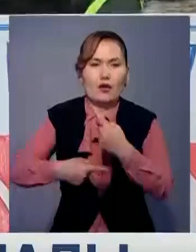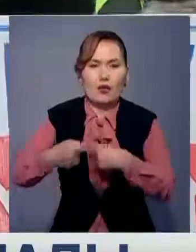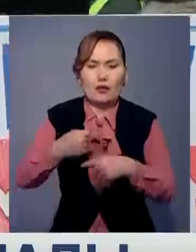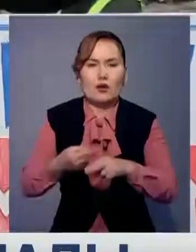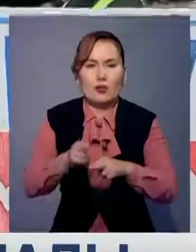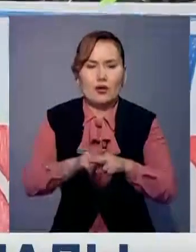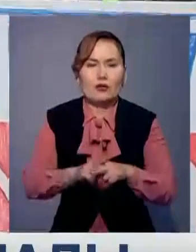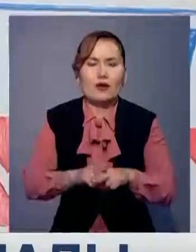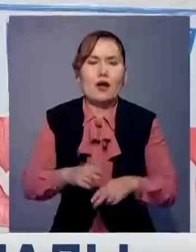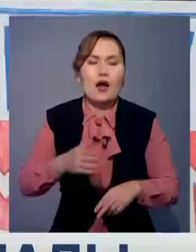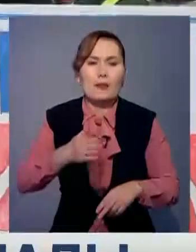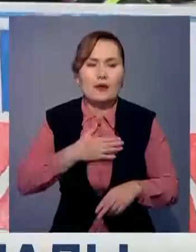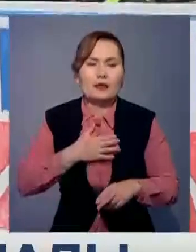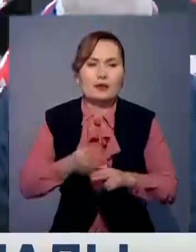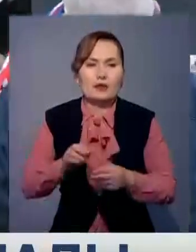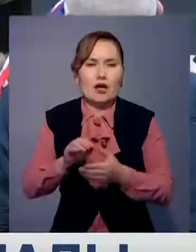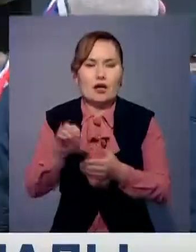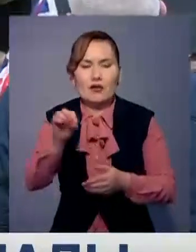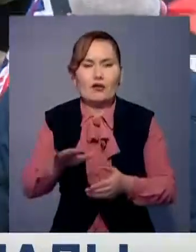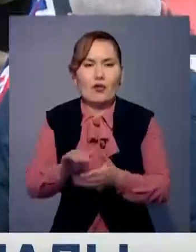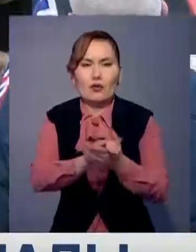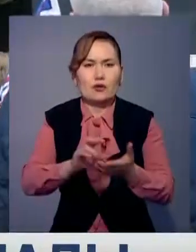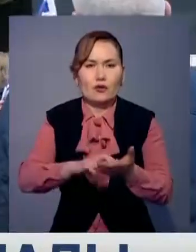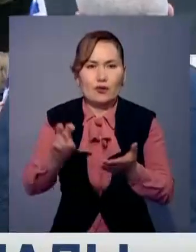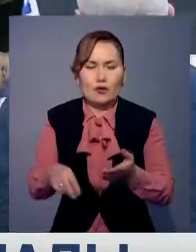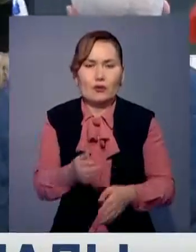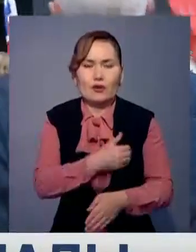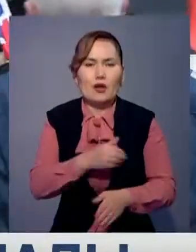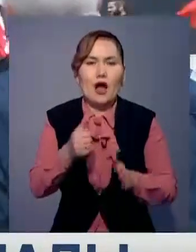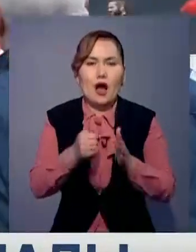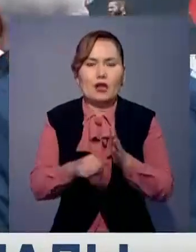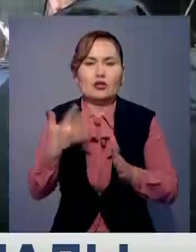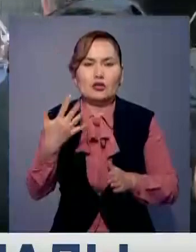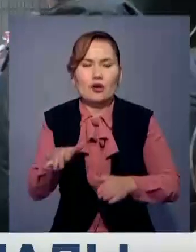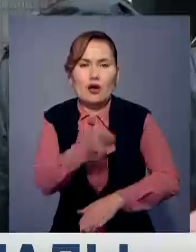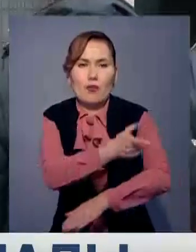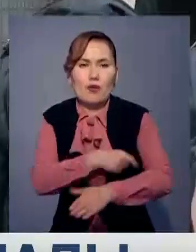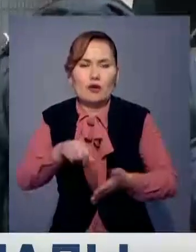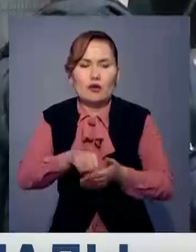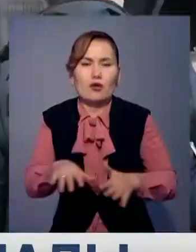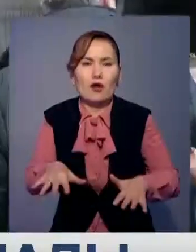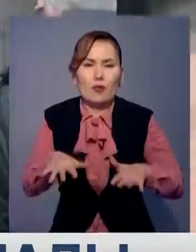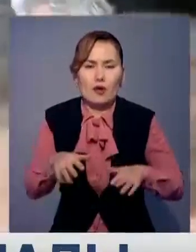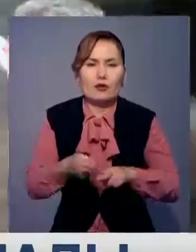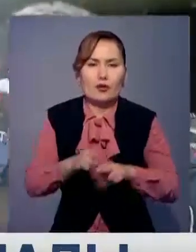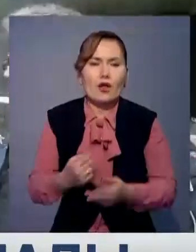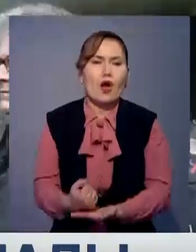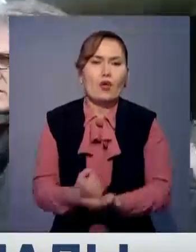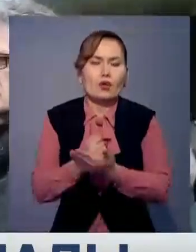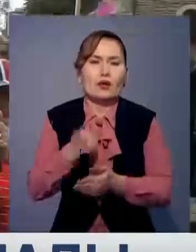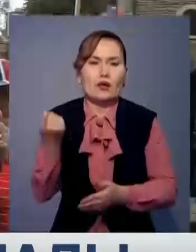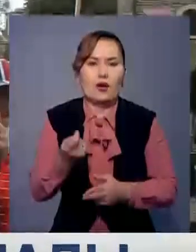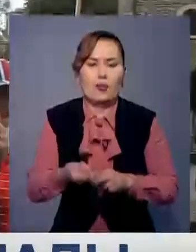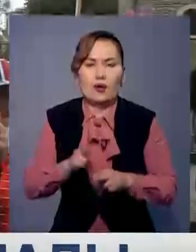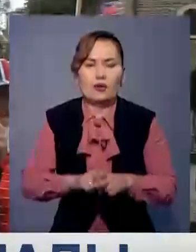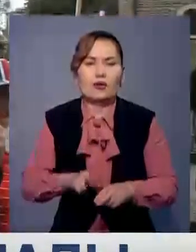Бізді Брюссель басқарғанын қаламаймыз. Қисынға сүйенсек, 650 мүшесі бар парламентте Джонсонның қолдаушылары аз. Ол